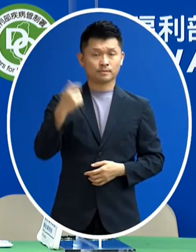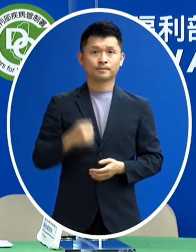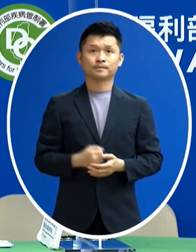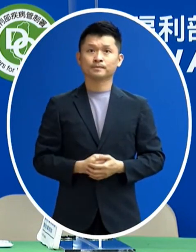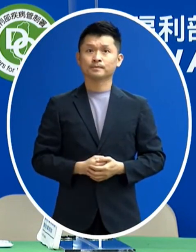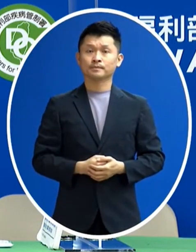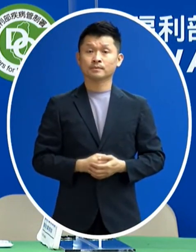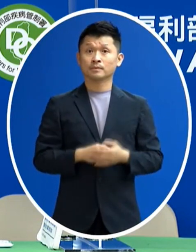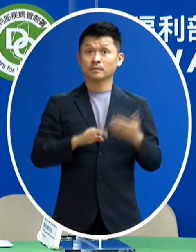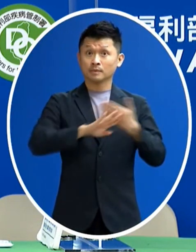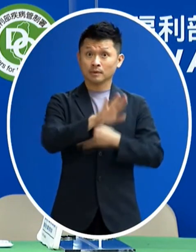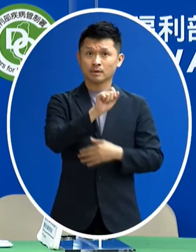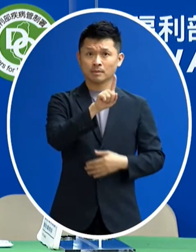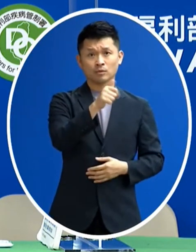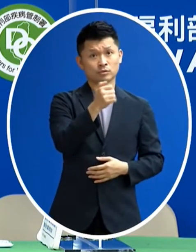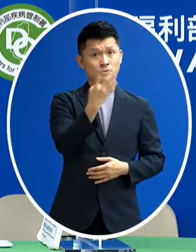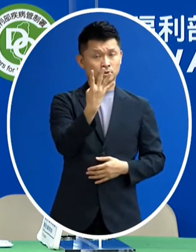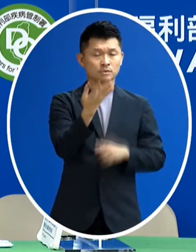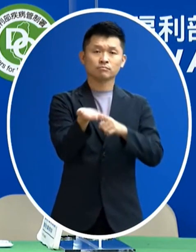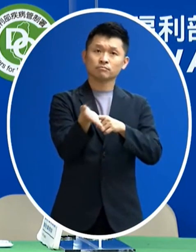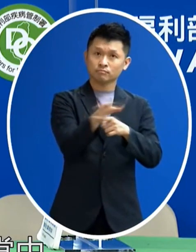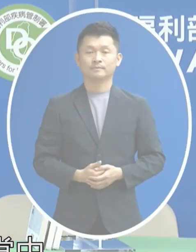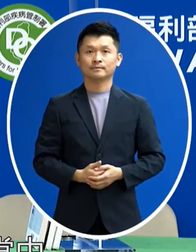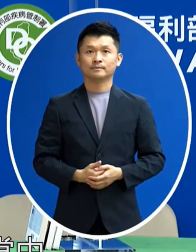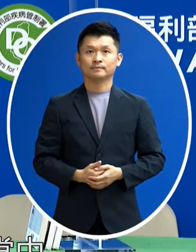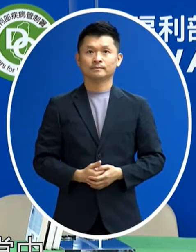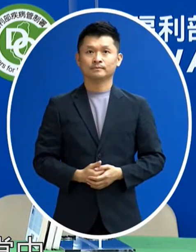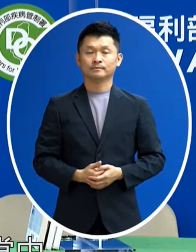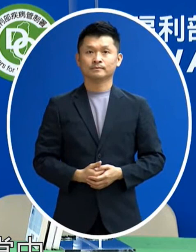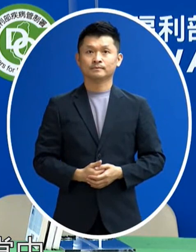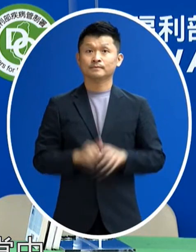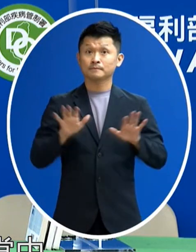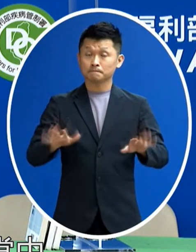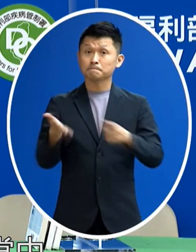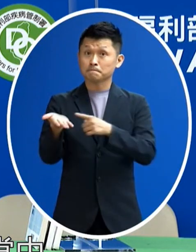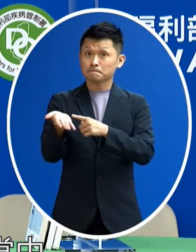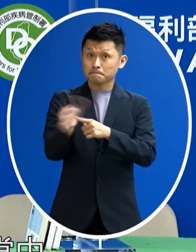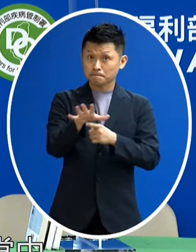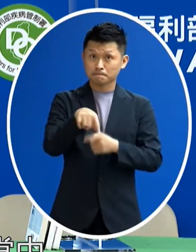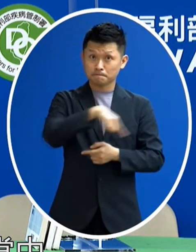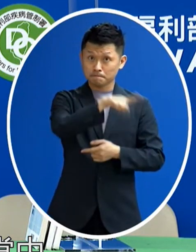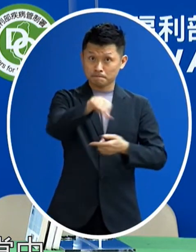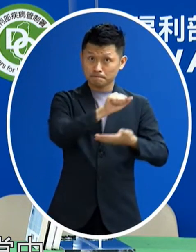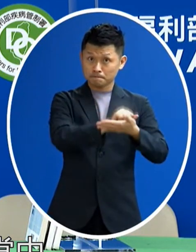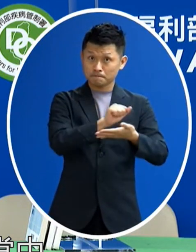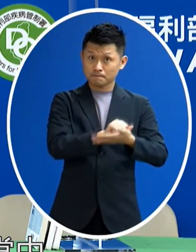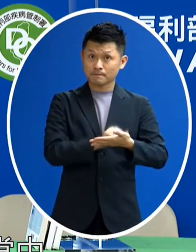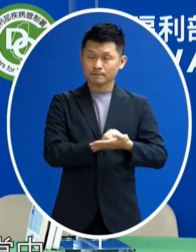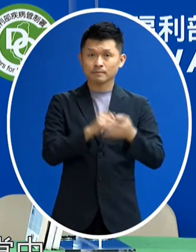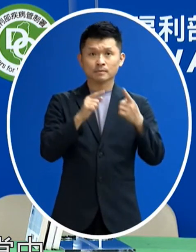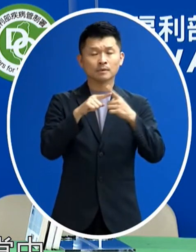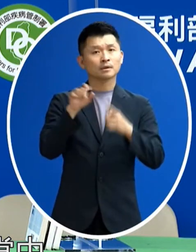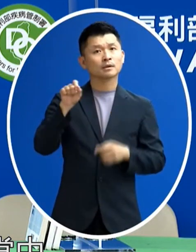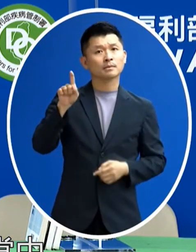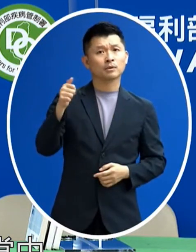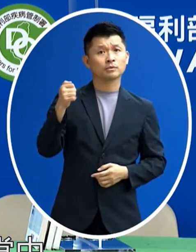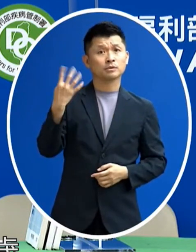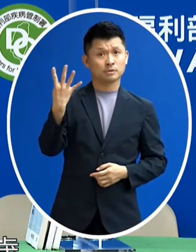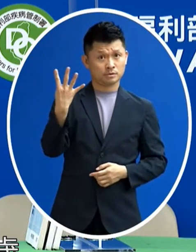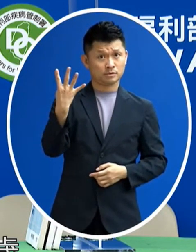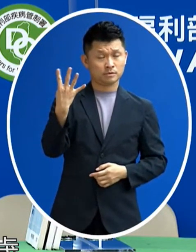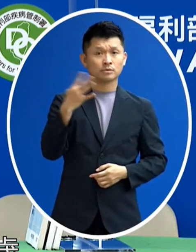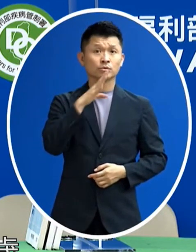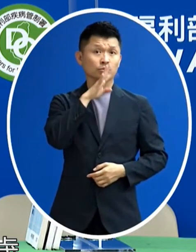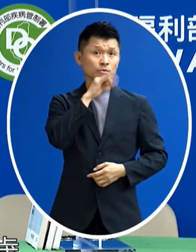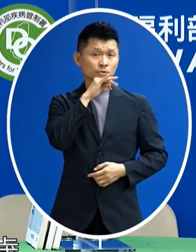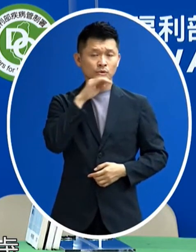外有154例的死亡个案。在今天的死亡个案的部分，那154例当中